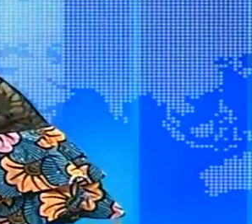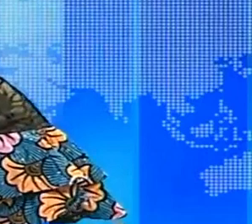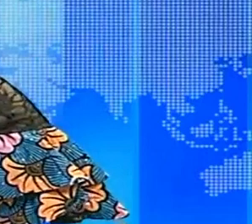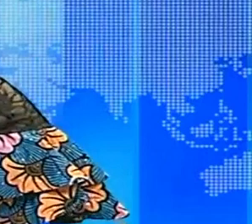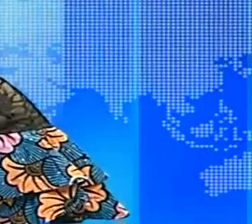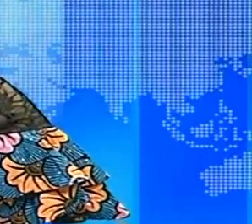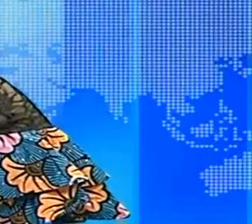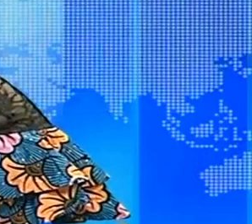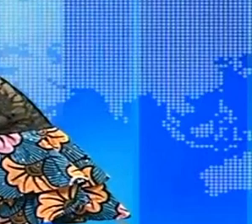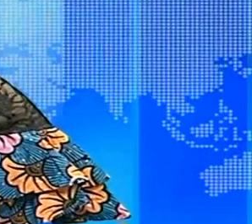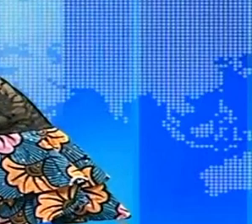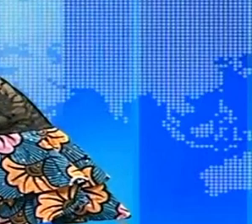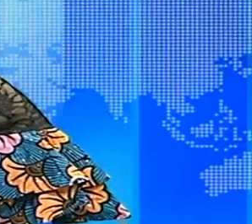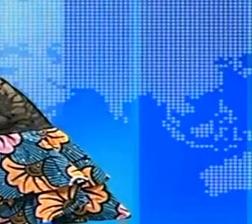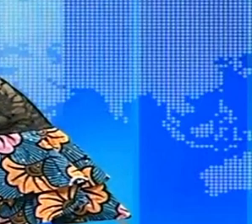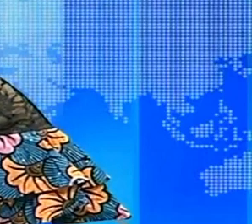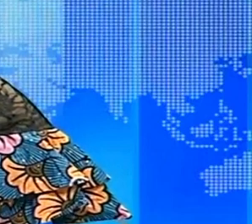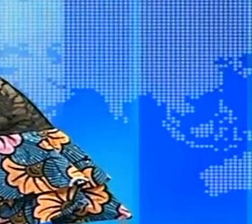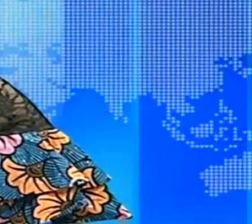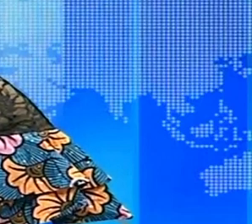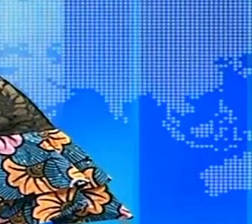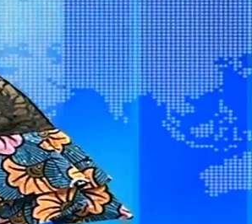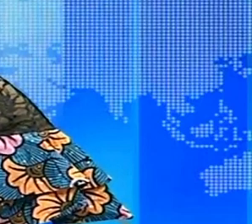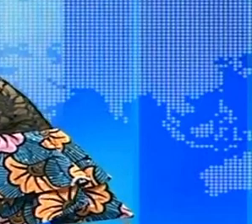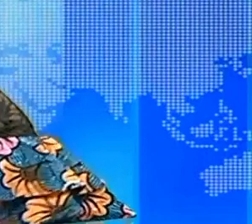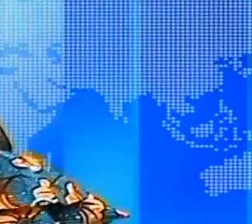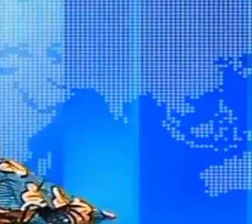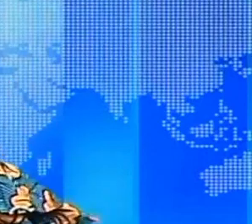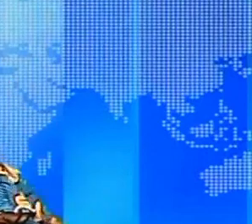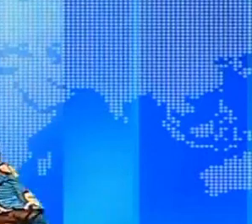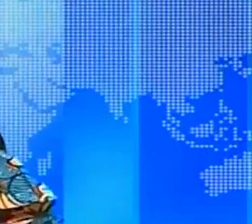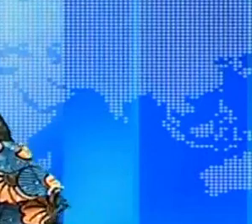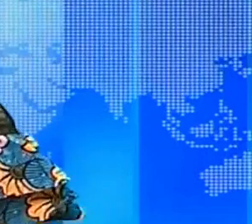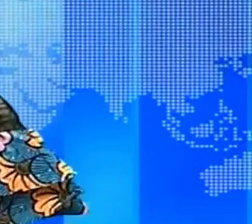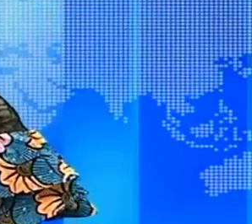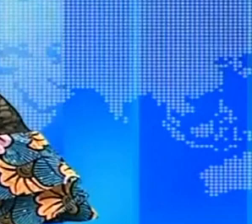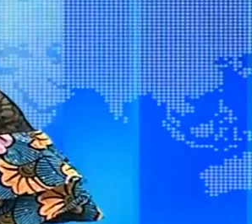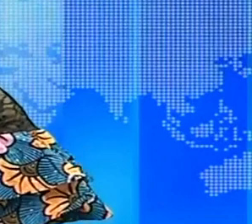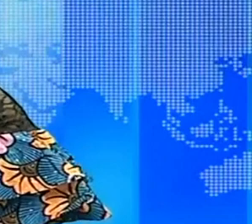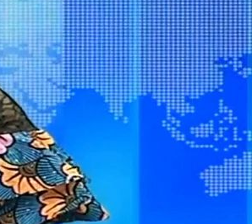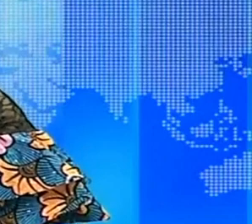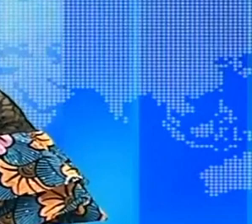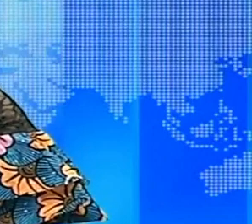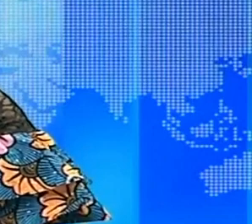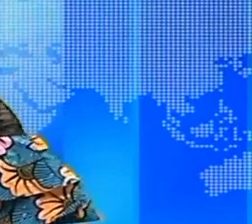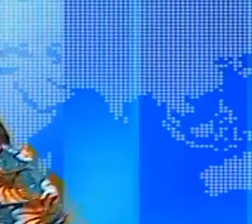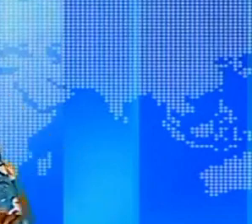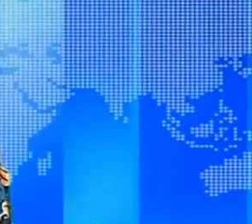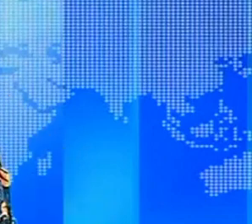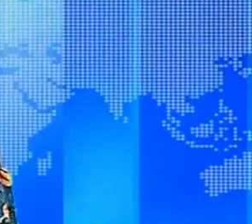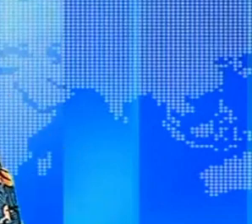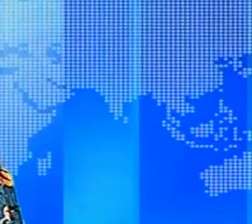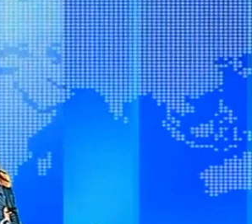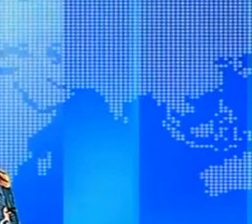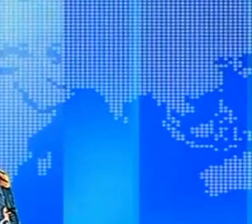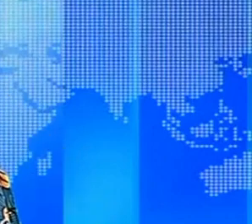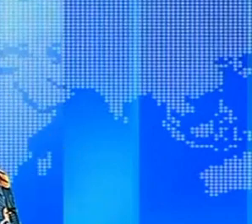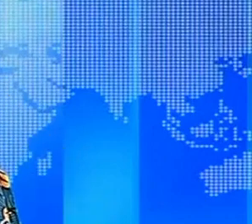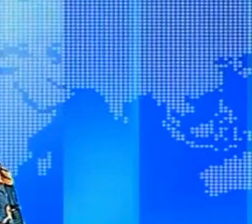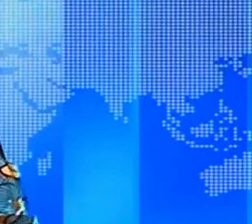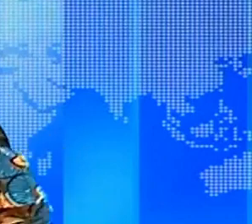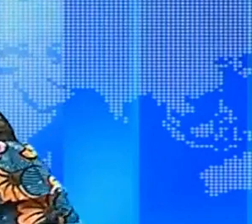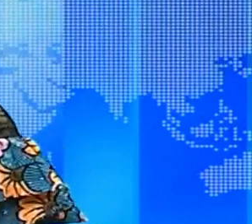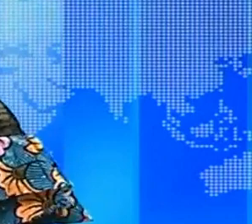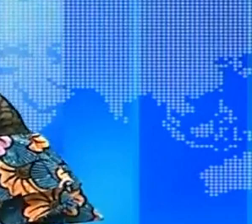19h à Kinshasa, 20h à Lubumbashi, dans le Haut-Katanga, mesdames et messieurs. Bonsoir et bienvenue si vous nous rejoignez dans ce